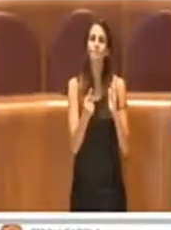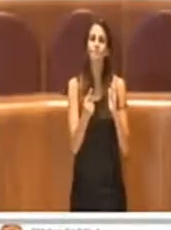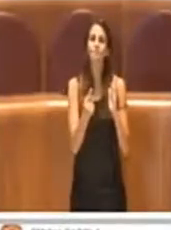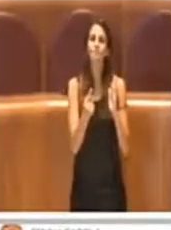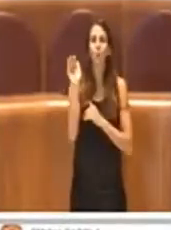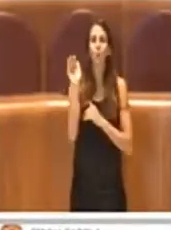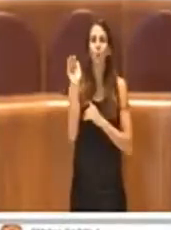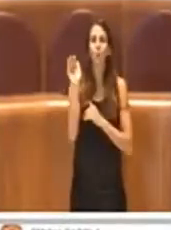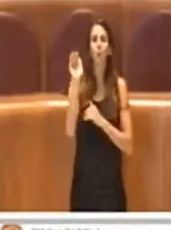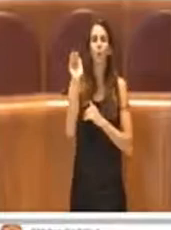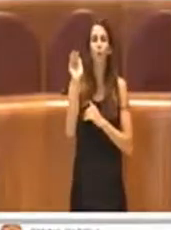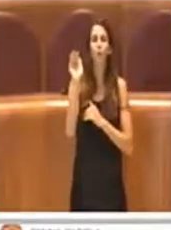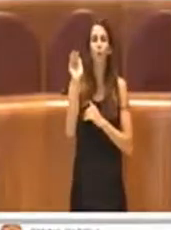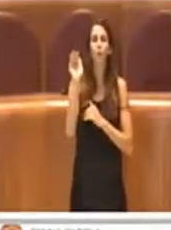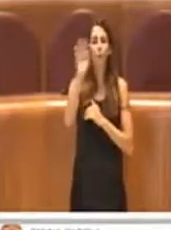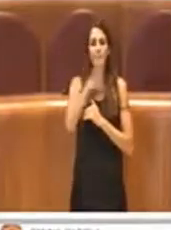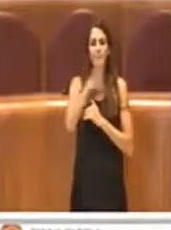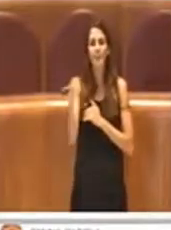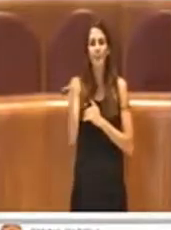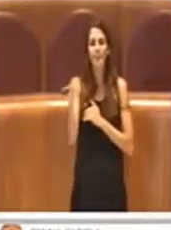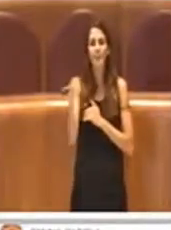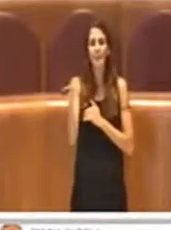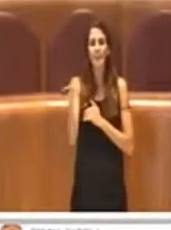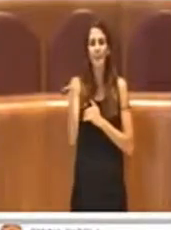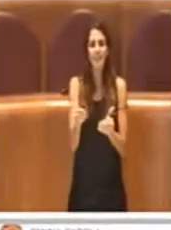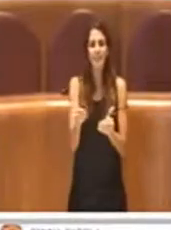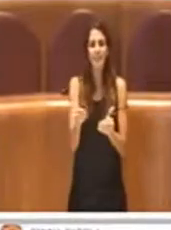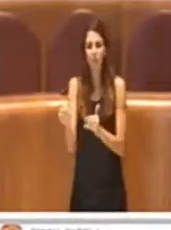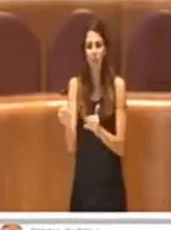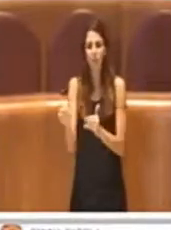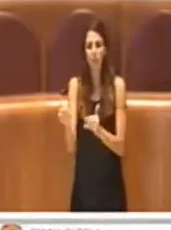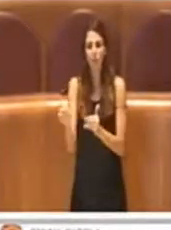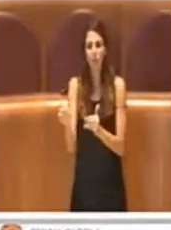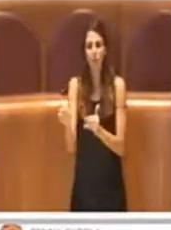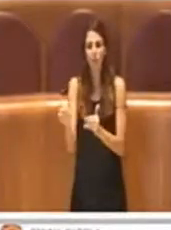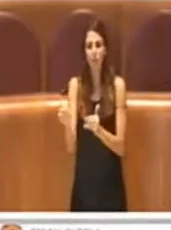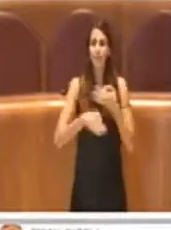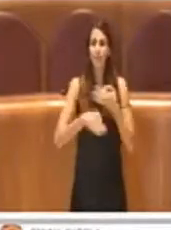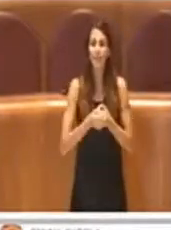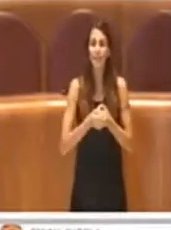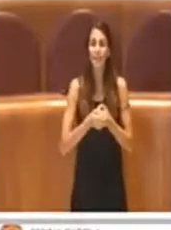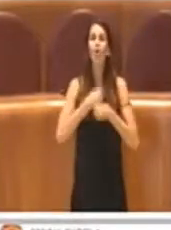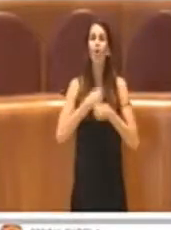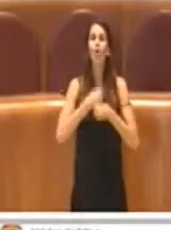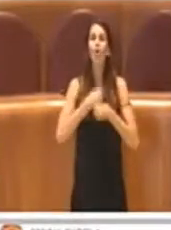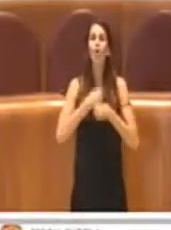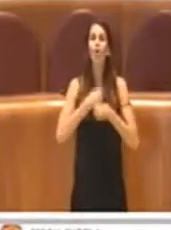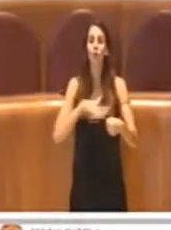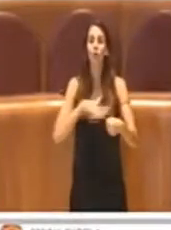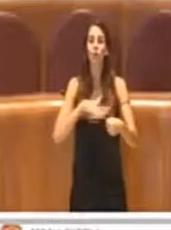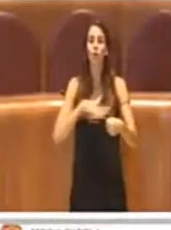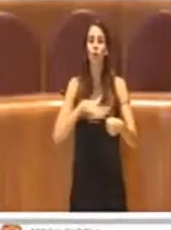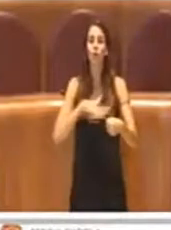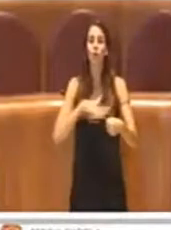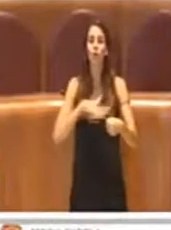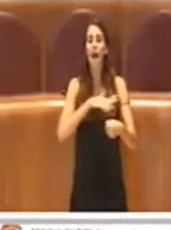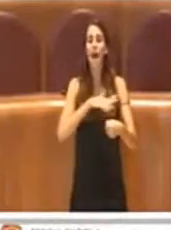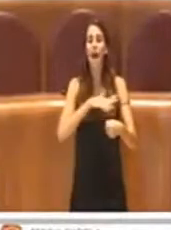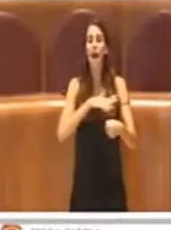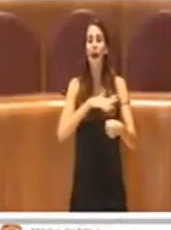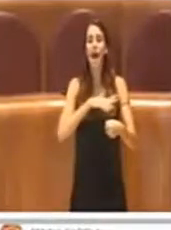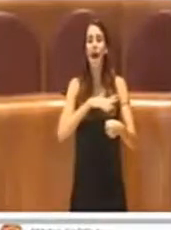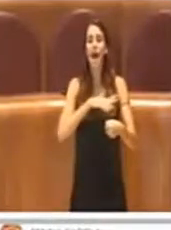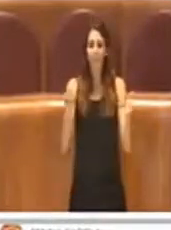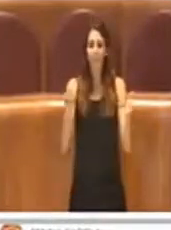dal futuro piano di settore, quindi sulle future concessioni delle aree pubbliche, quindi in particolare anche una serie di